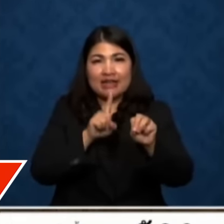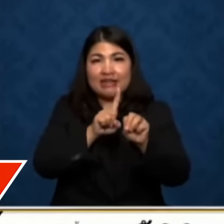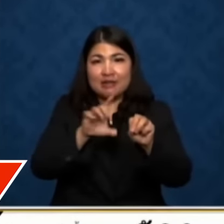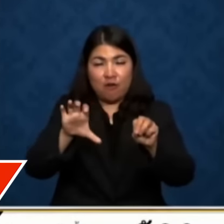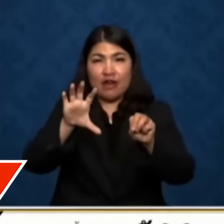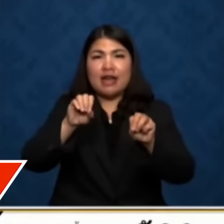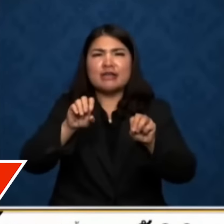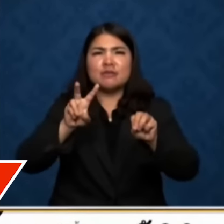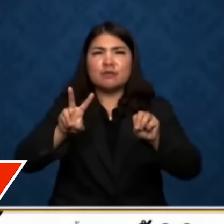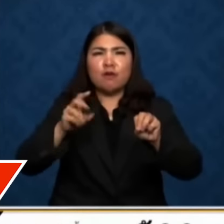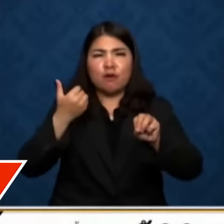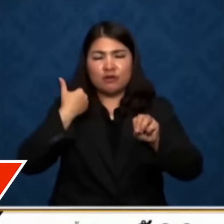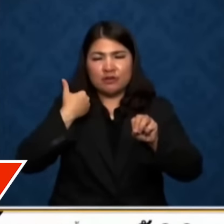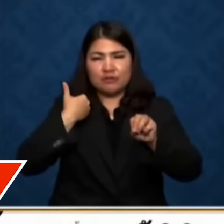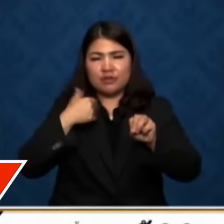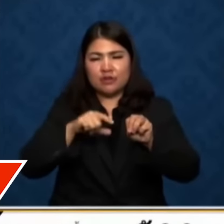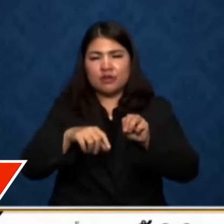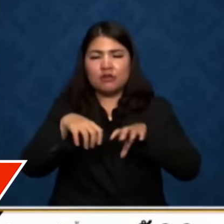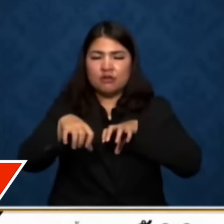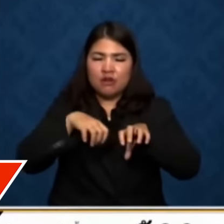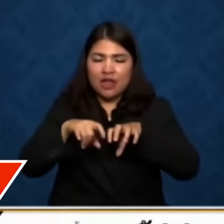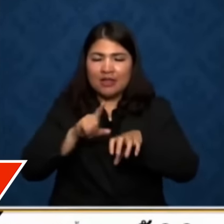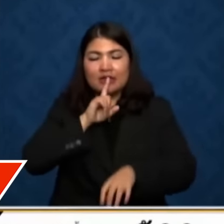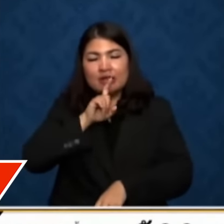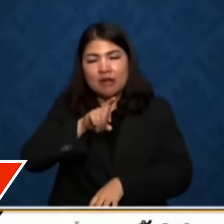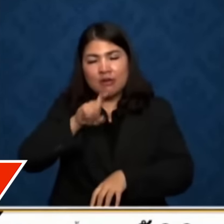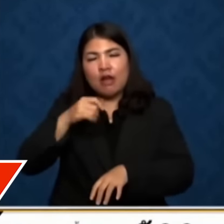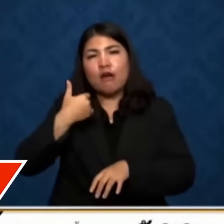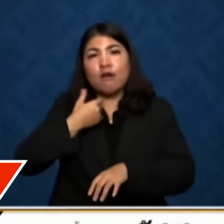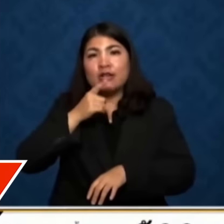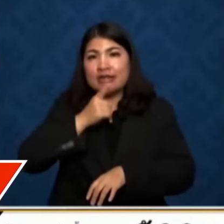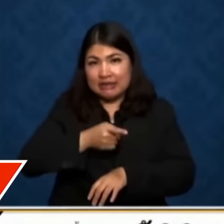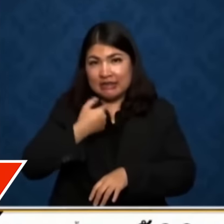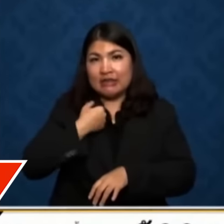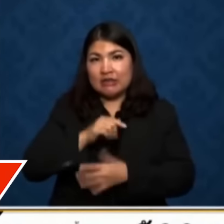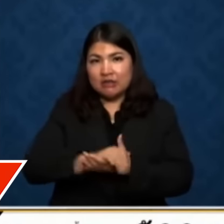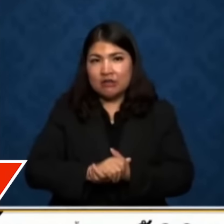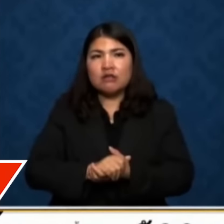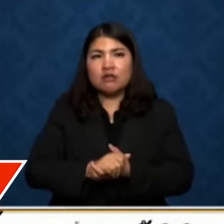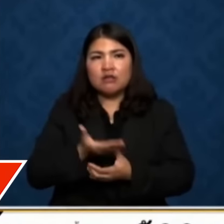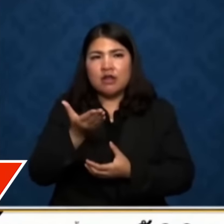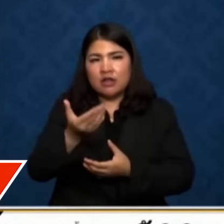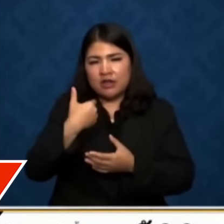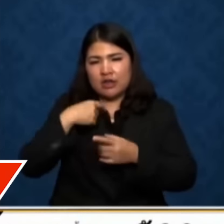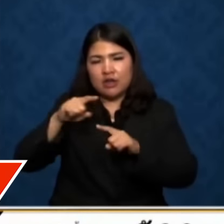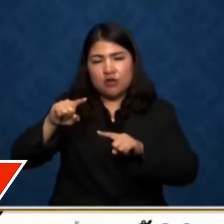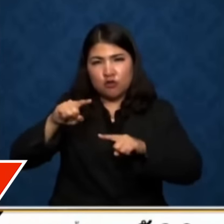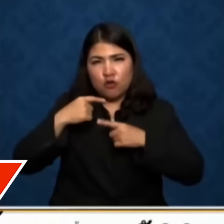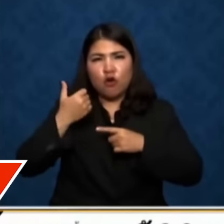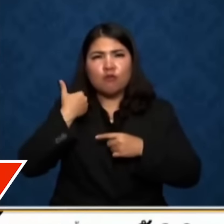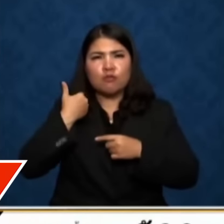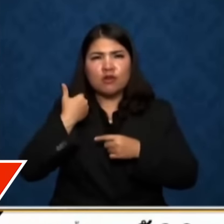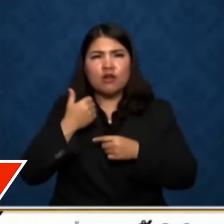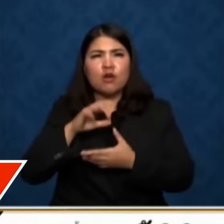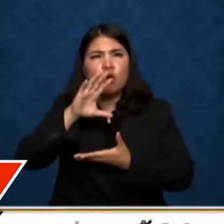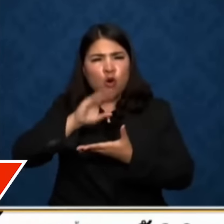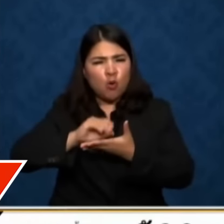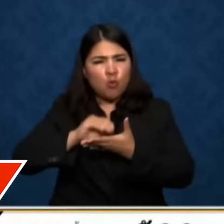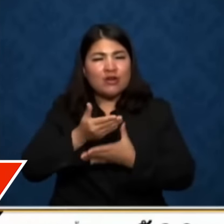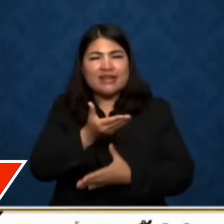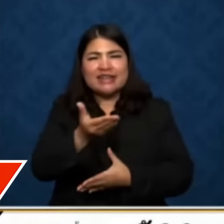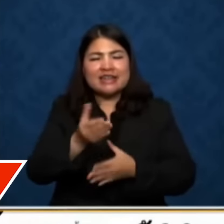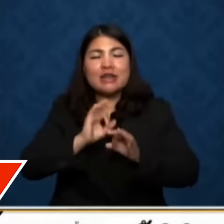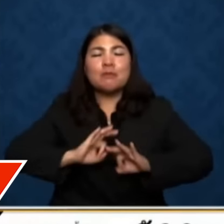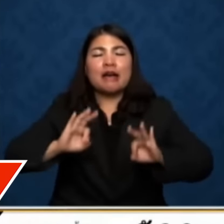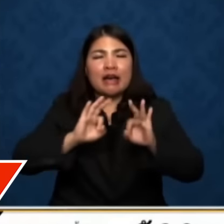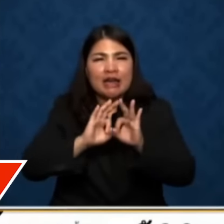รัฐธรรมนูญเนี่ยซึ่งจะนำไปสู่การซักถามข้อเท็จจริงกับรัฐมนตรีอีกทีนึงให้ท่านได้ตอบเนี่ยนะครับข้อมูลตรงนี้ท่านต้องทราบก่อน